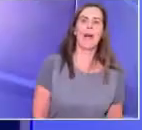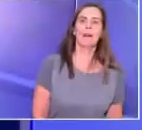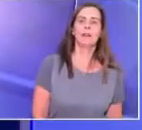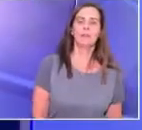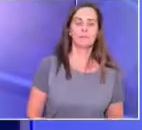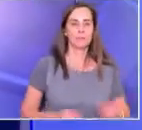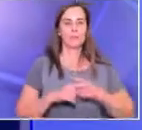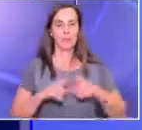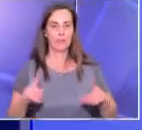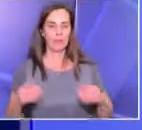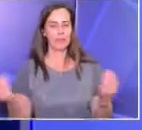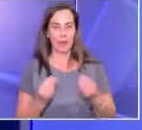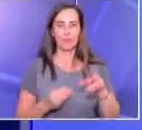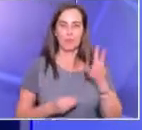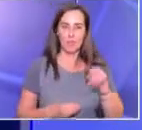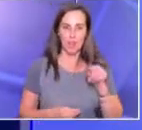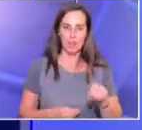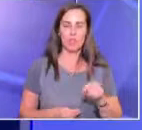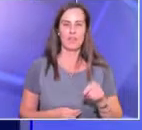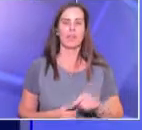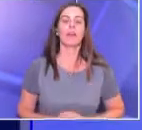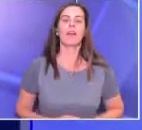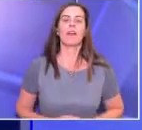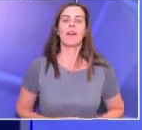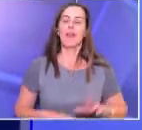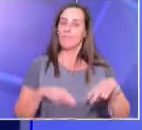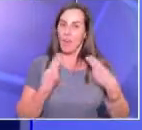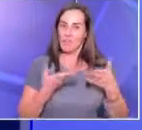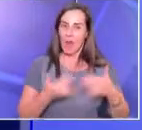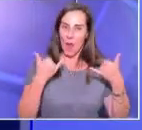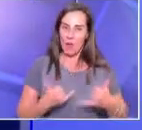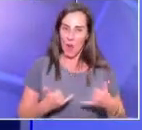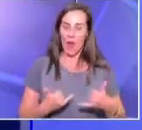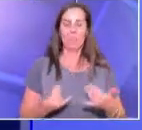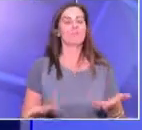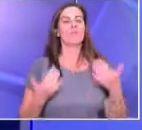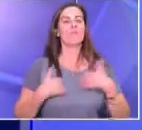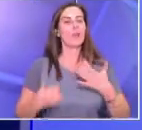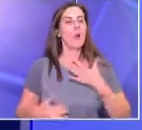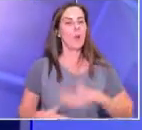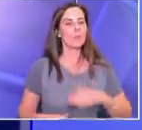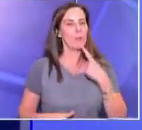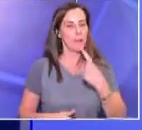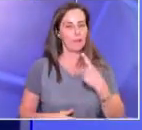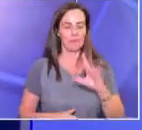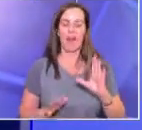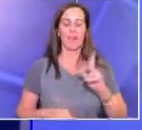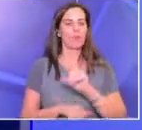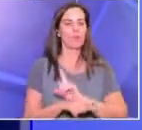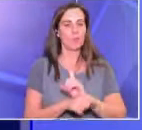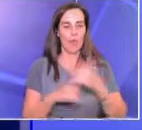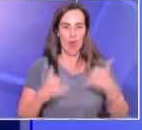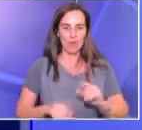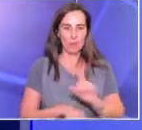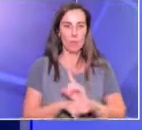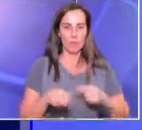ועוד מיני משקאות שיש בהם קפאין. וחזרנו אליכם היום ממשכן לילה, ואנחנו רוצים לדבר על קצובת כהונה